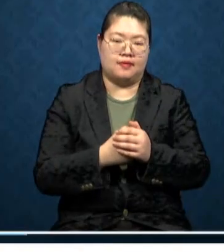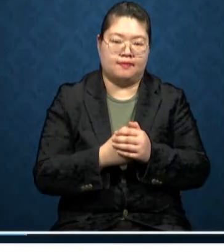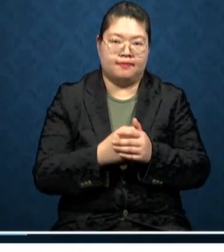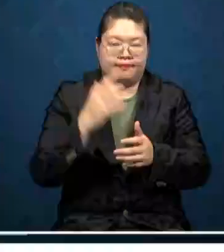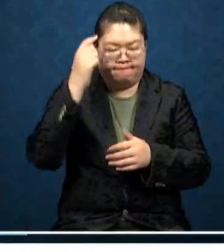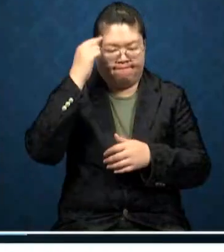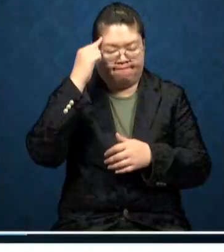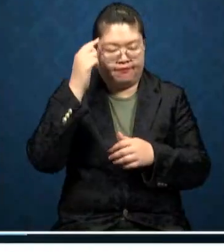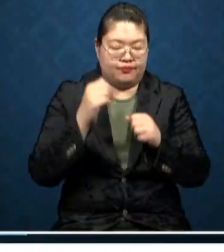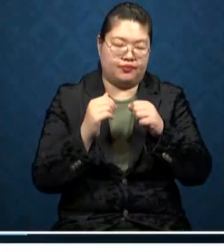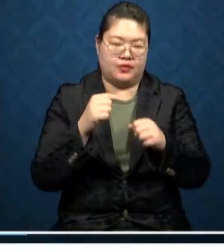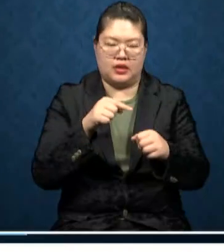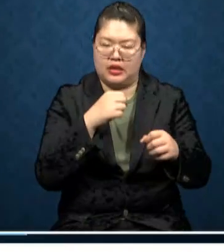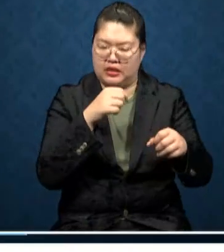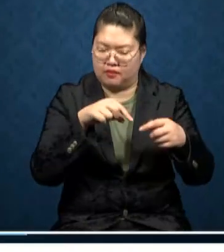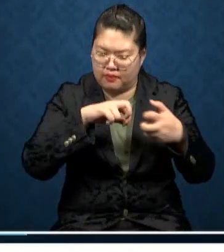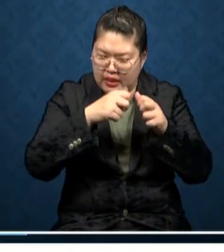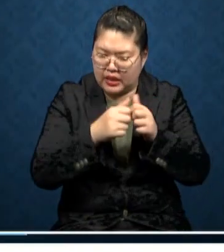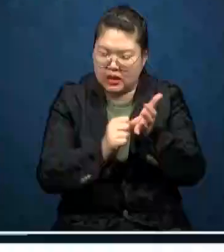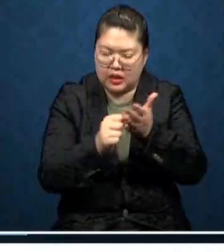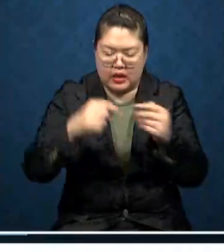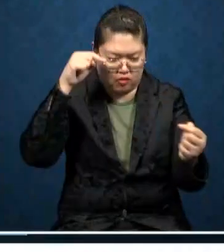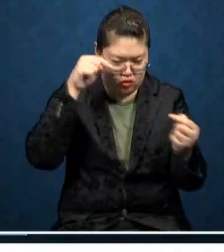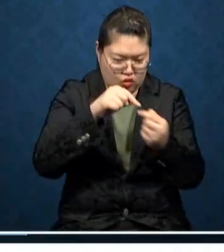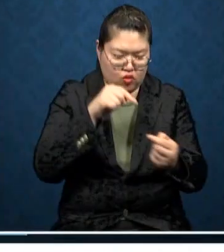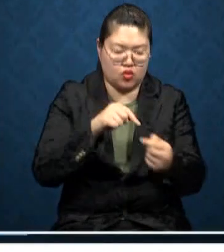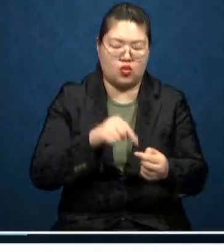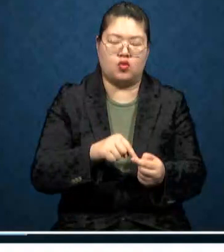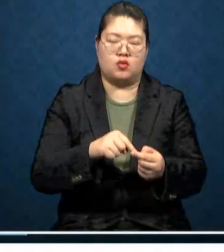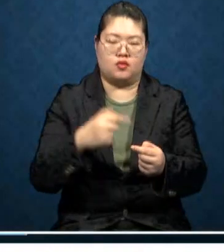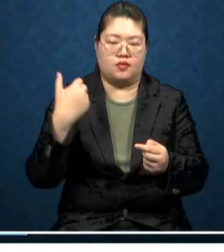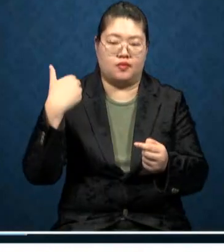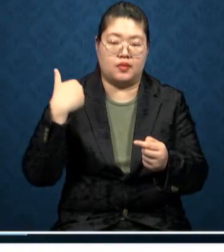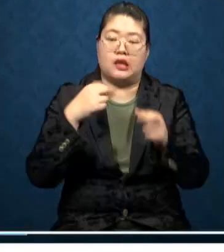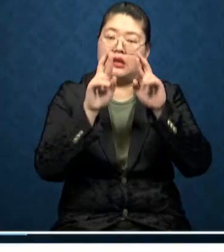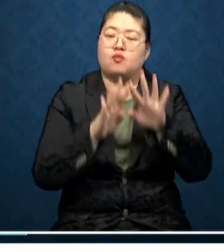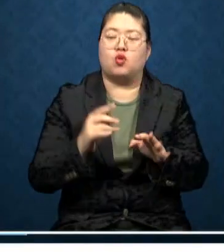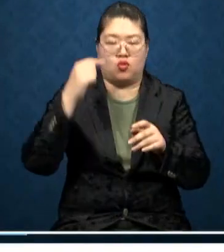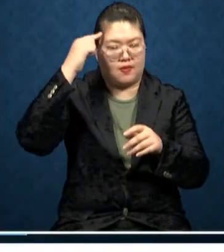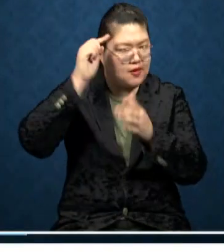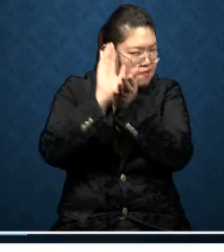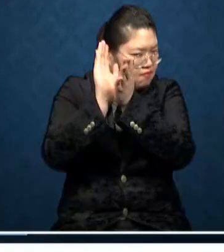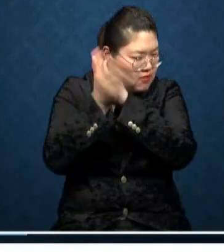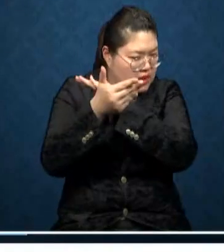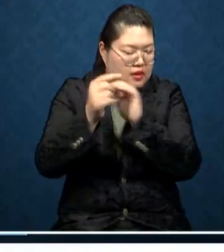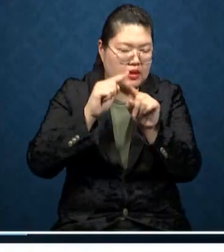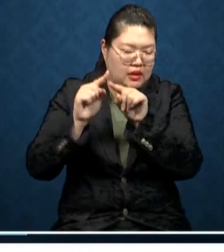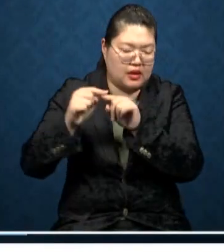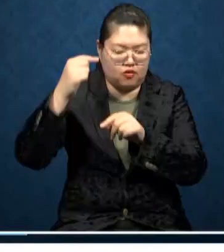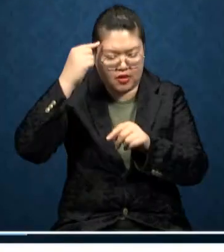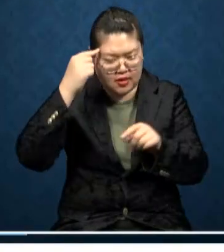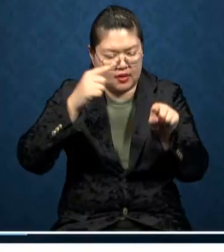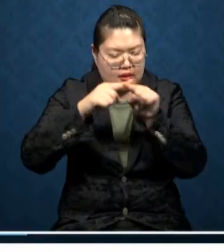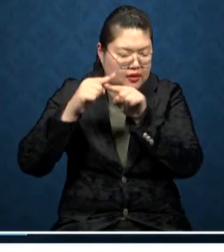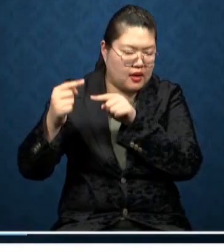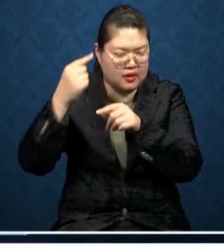รุกเข้าไปจัดการที่จุดสูนดุนของความขัดแย้งคือเข้าไปสร้างระบบความคิดใหม่สร้างการคิดรอบคิด